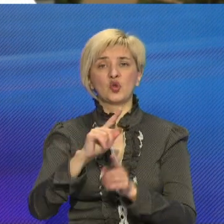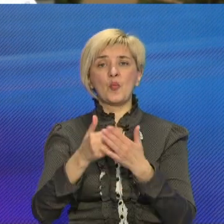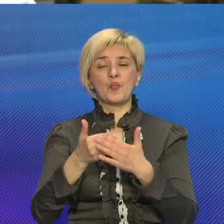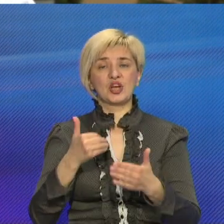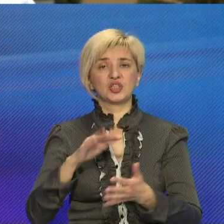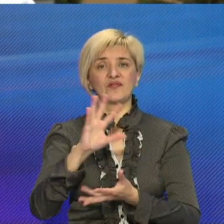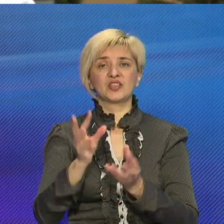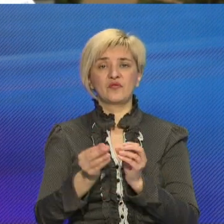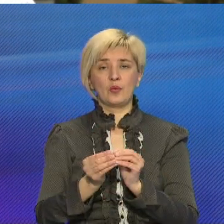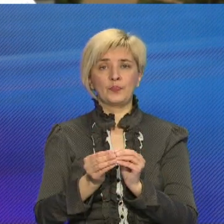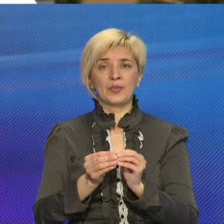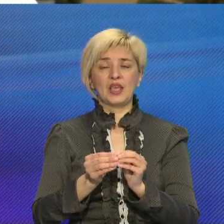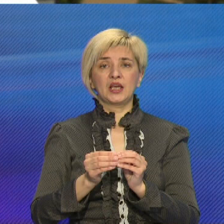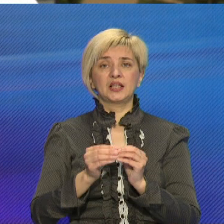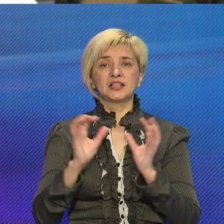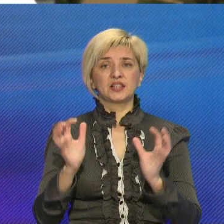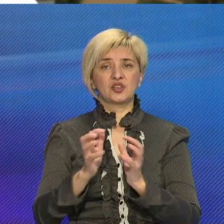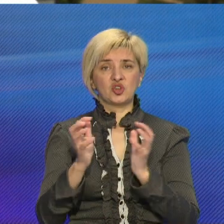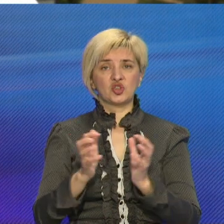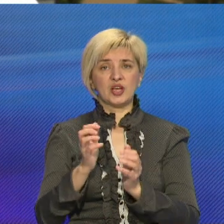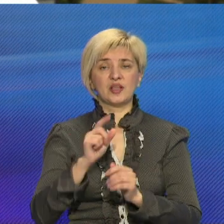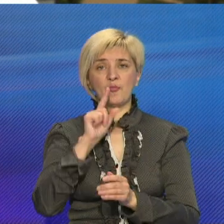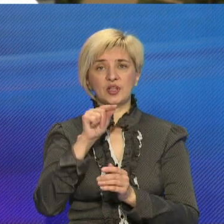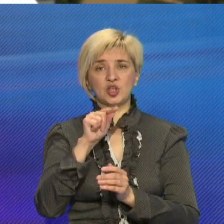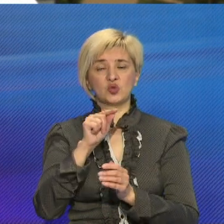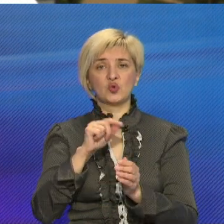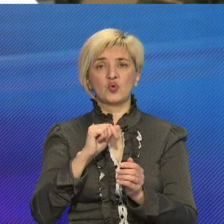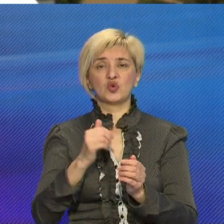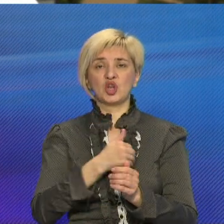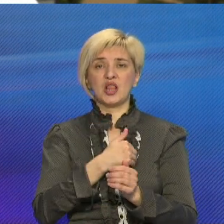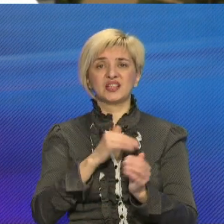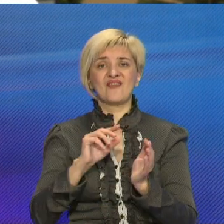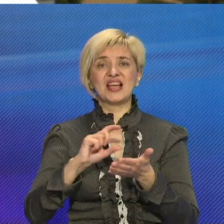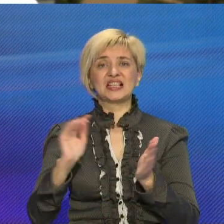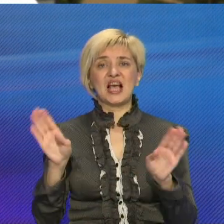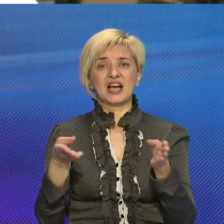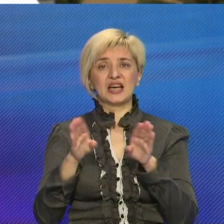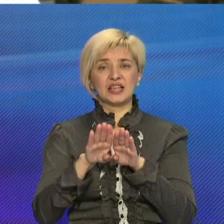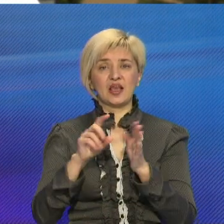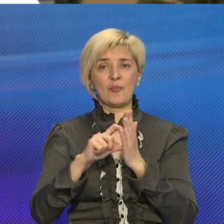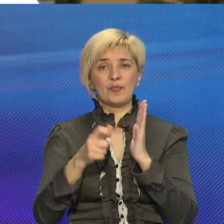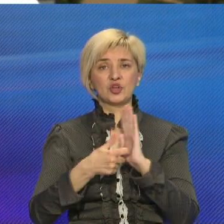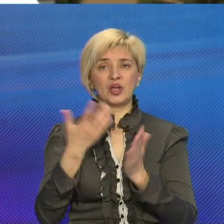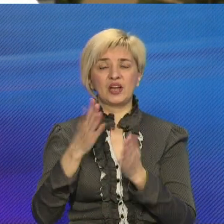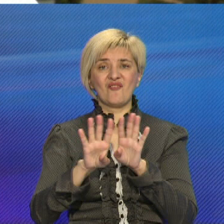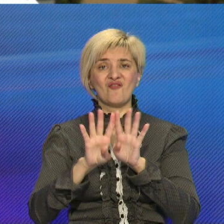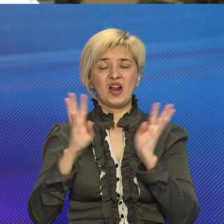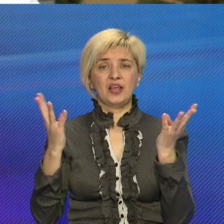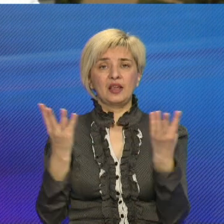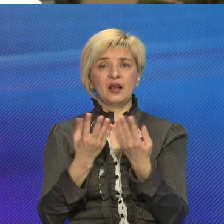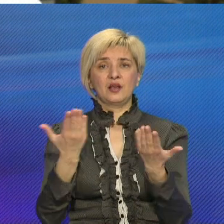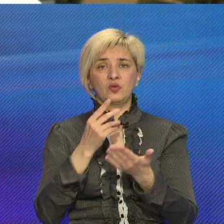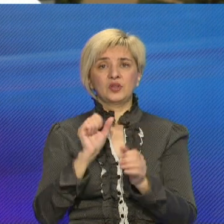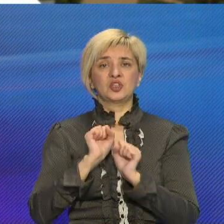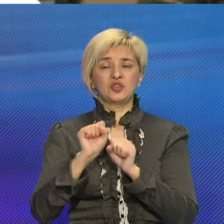всего содержать птицу желательно в закрытых помещениях, либо в вольерах, которые защищены от